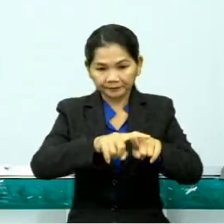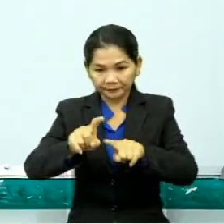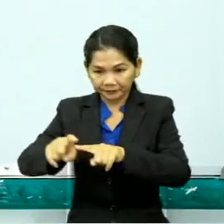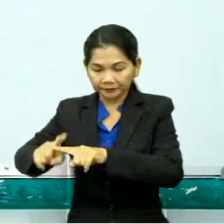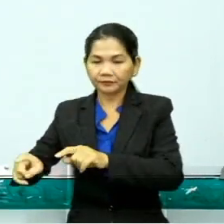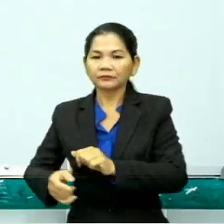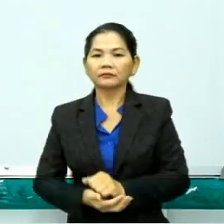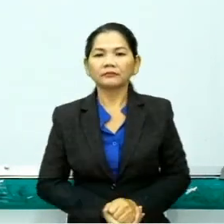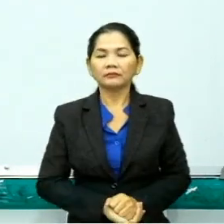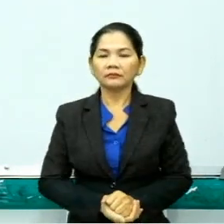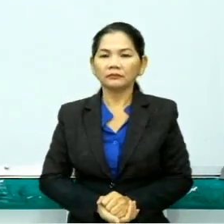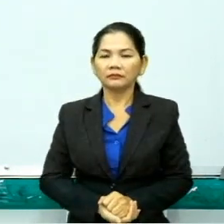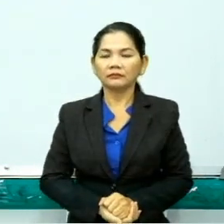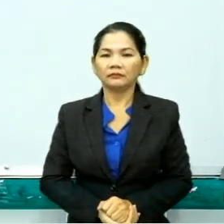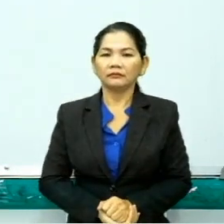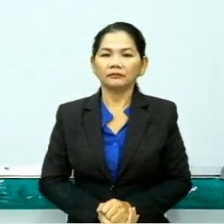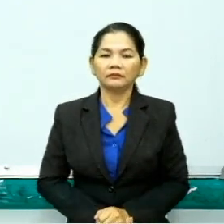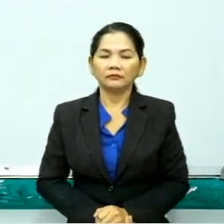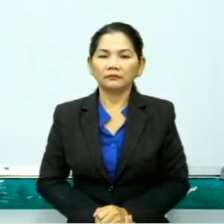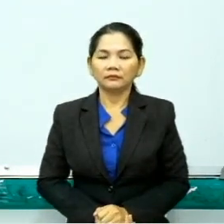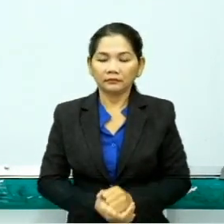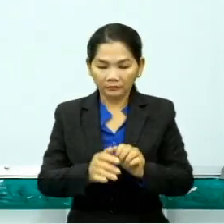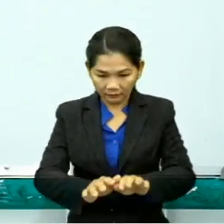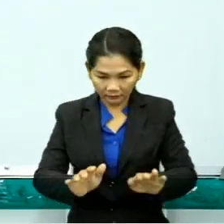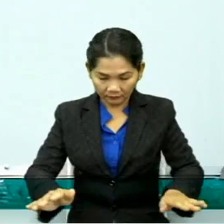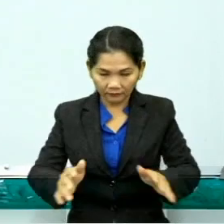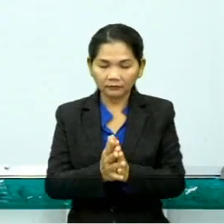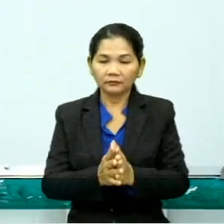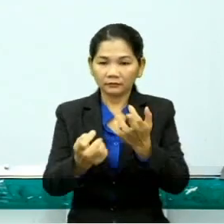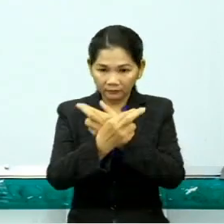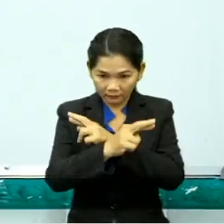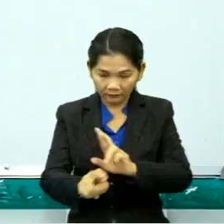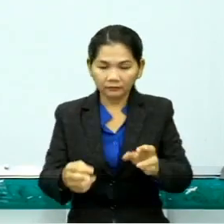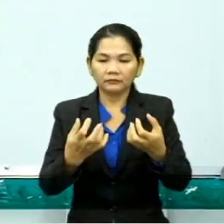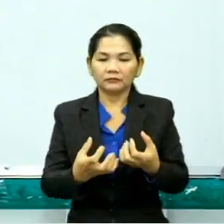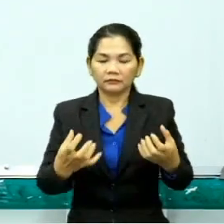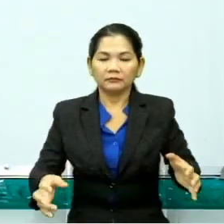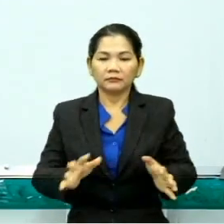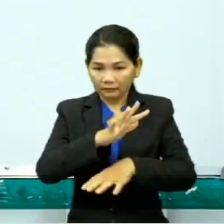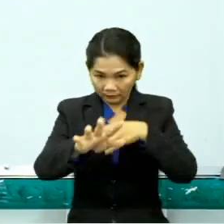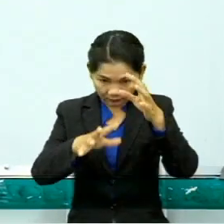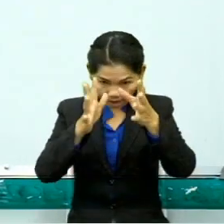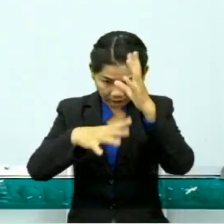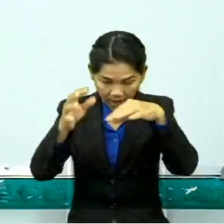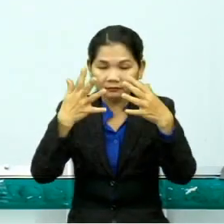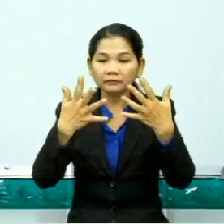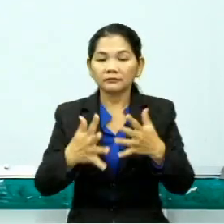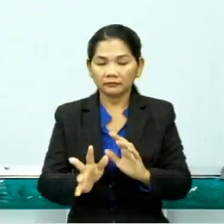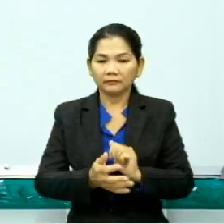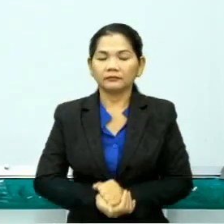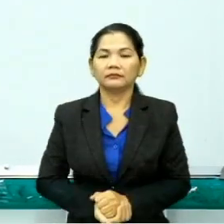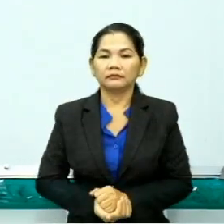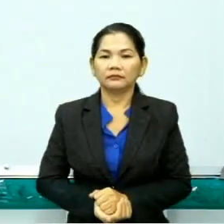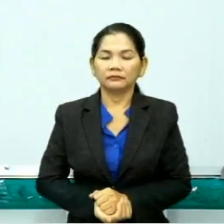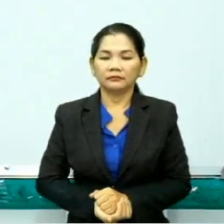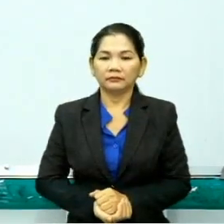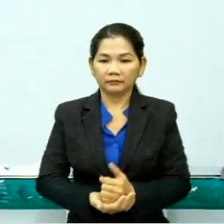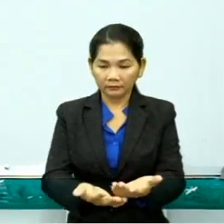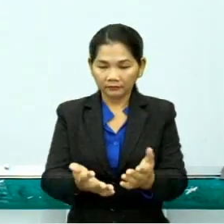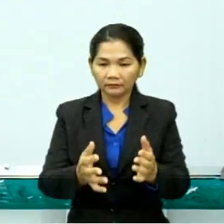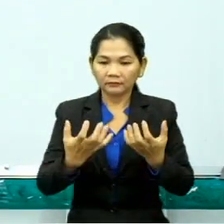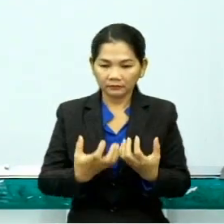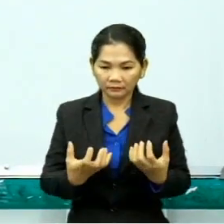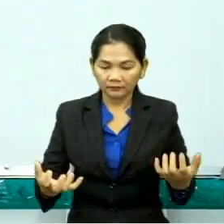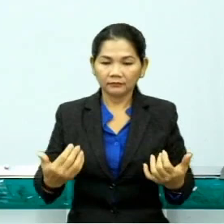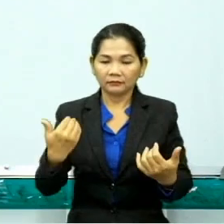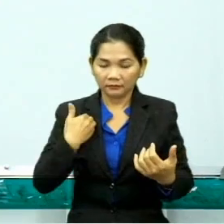chlòn xếng xếng. Con, ta bàn trìm xâm phê rẹ. Chà, riêng chìa mùi nè cổ hai rồi nữ. Chàng chẳng xong phải